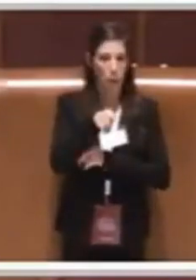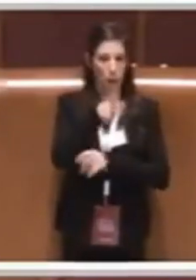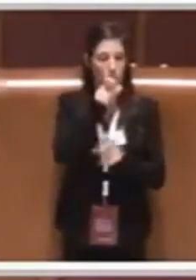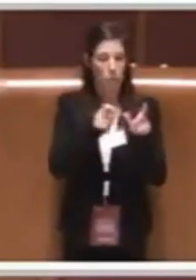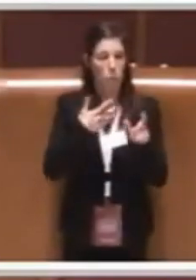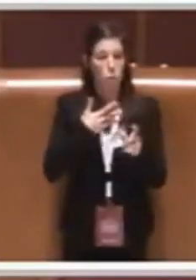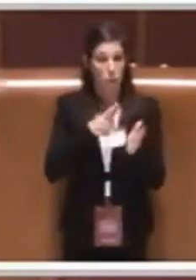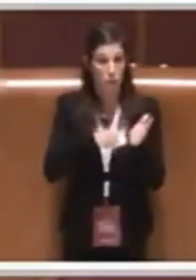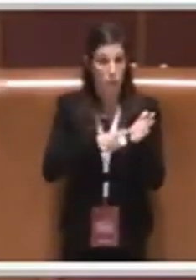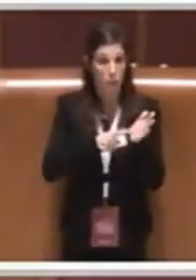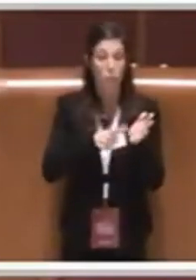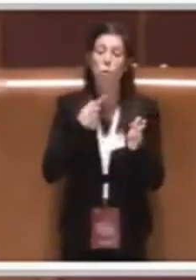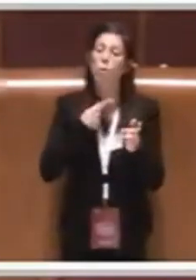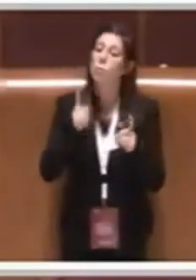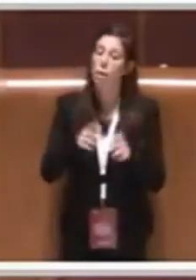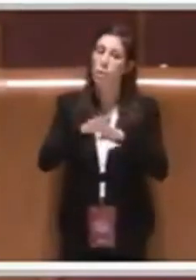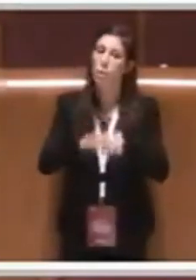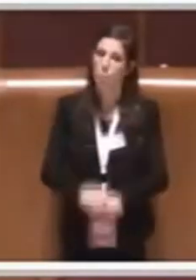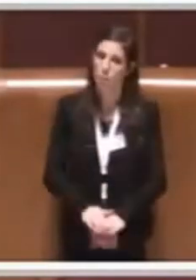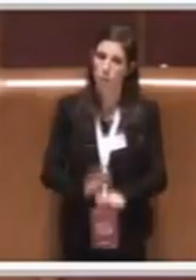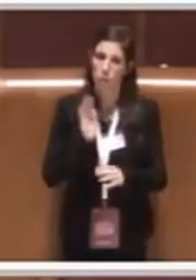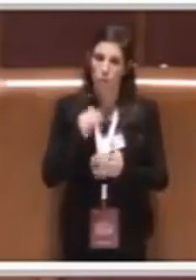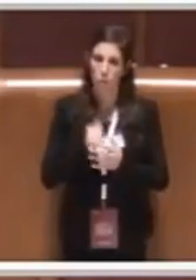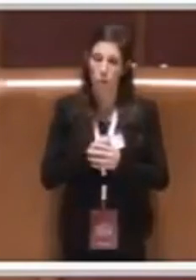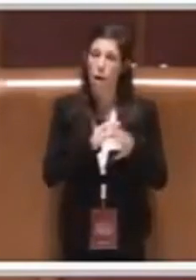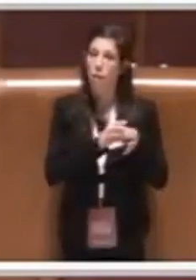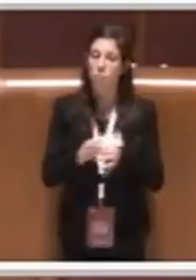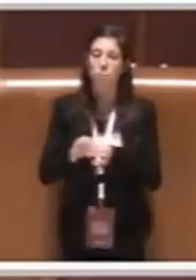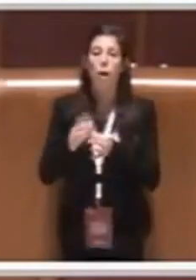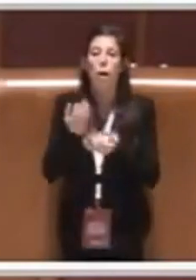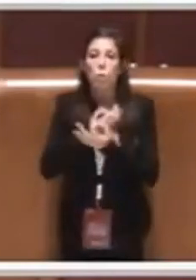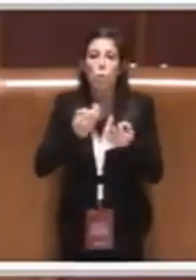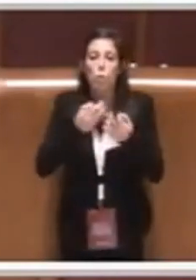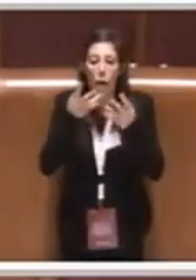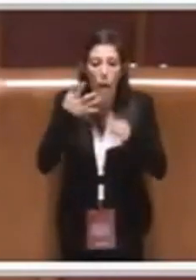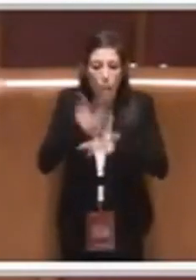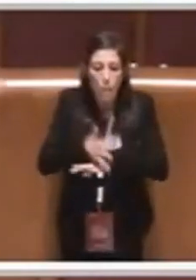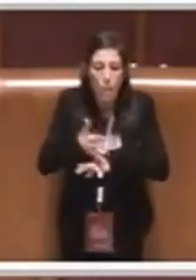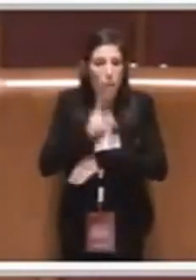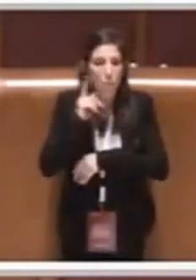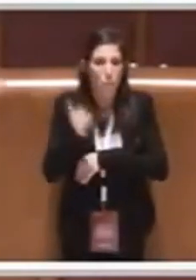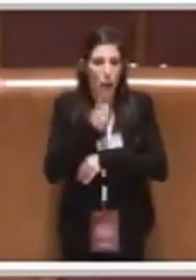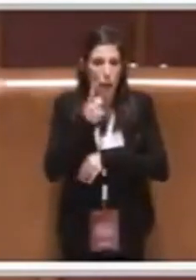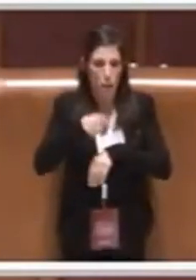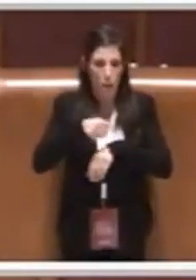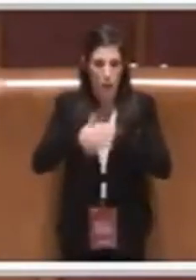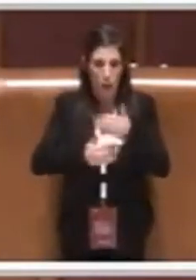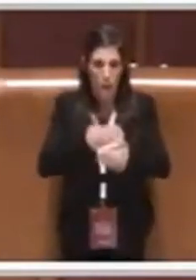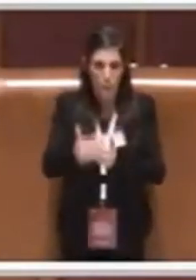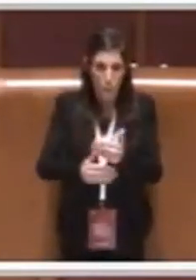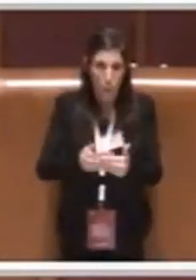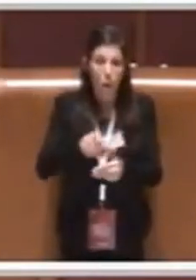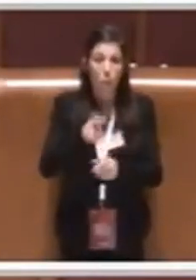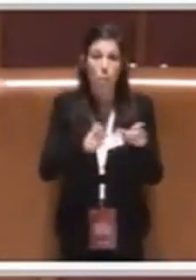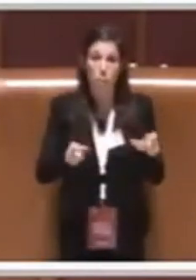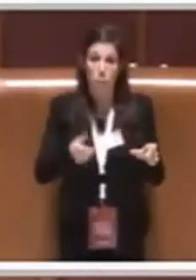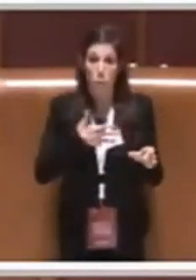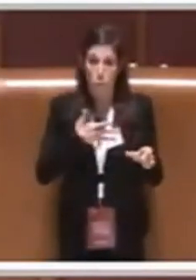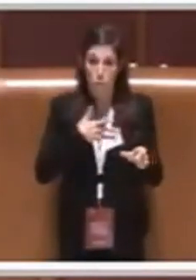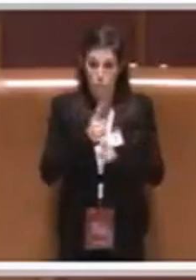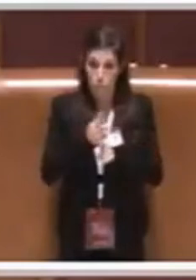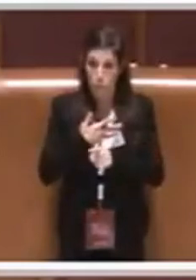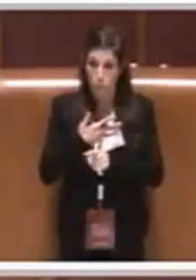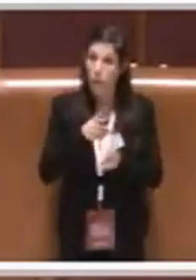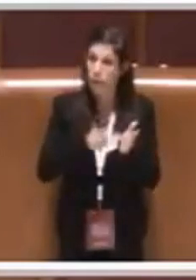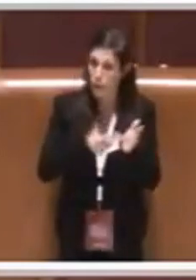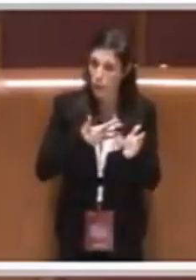diritto siano tutelati. Di conseguenza è giusto approfondire e dare del tempo in più agli utenti per poter